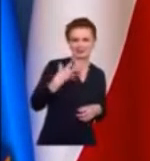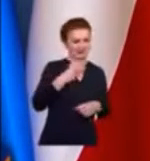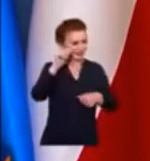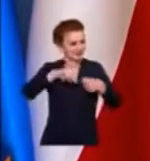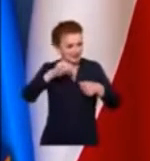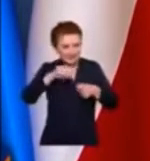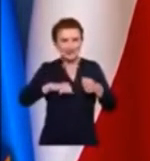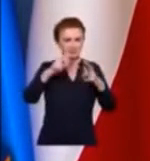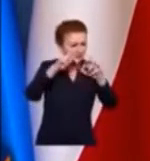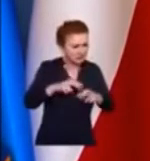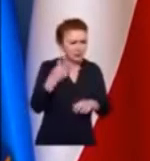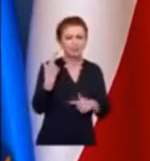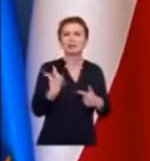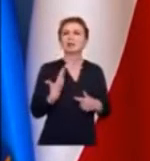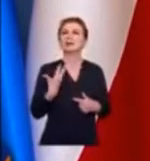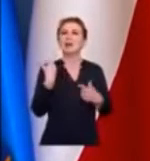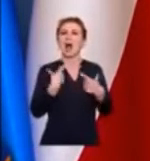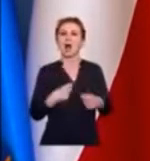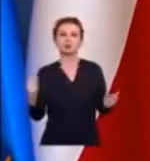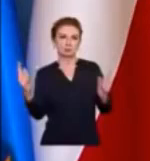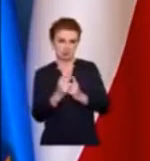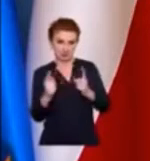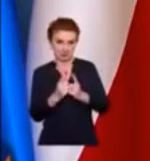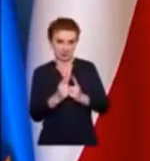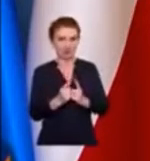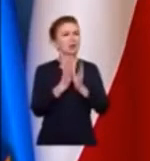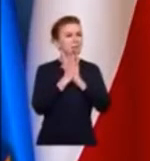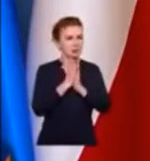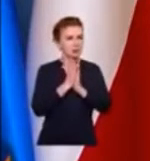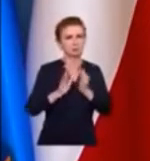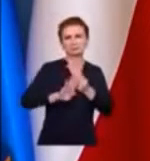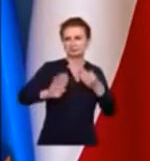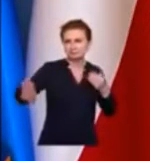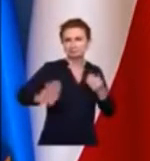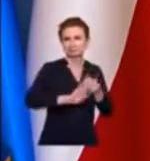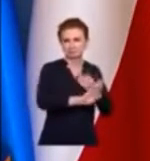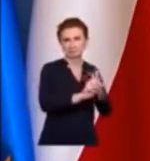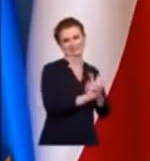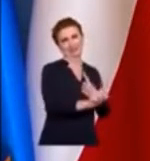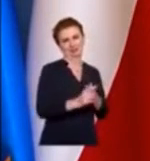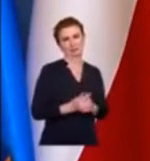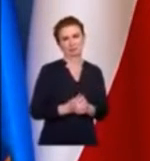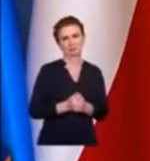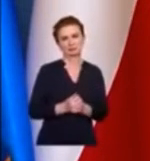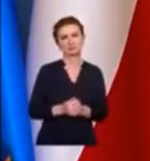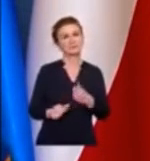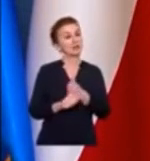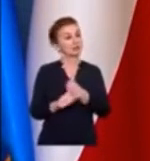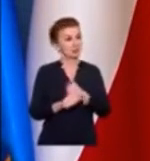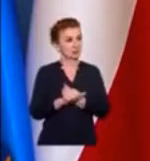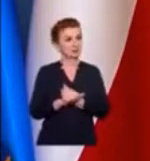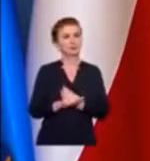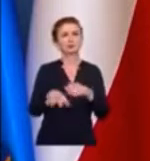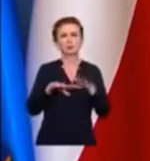ja bardzo zachęcam do tego, żeby ten dystans trzymać. W związku z tym tutaj wiele